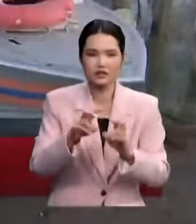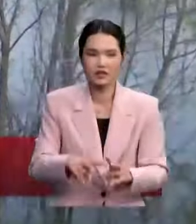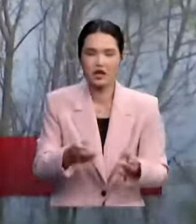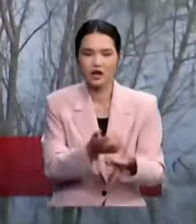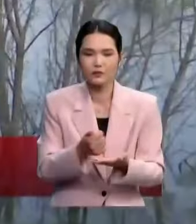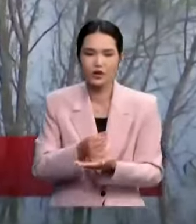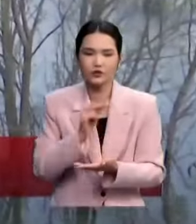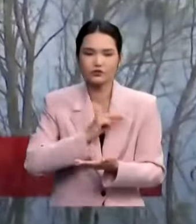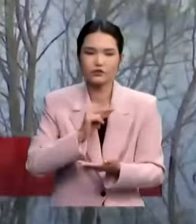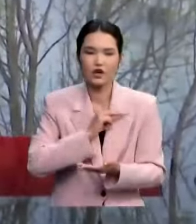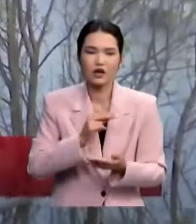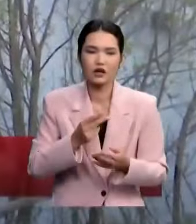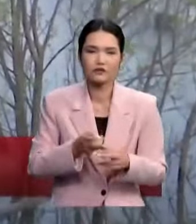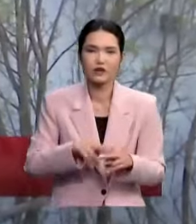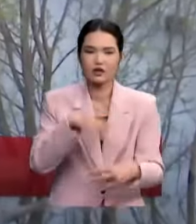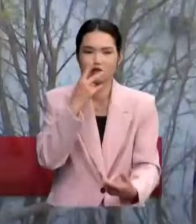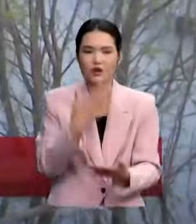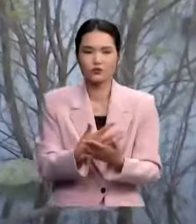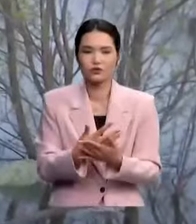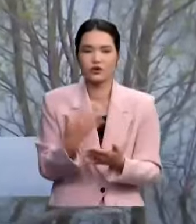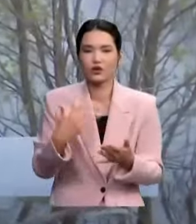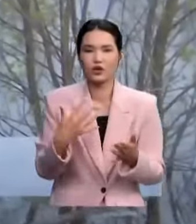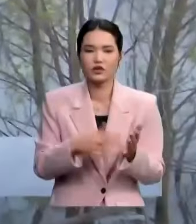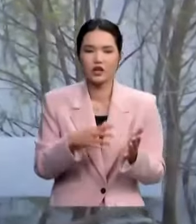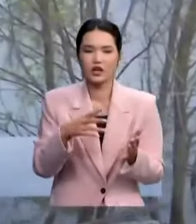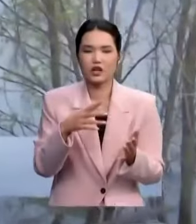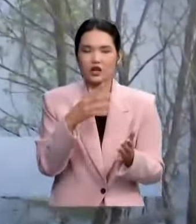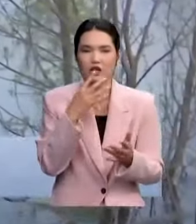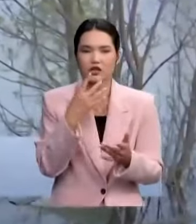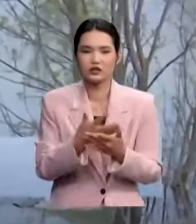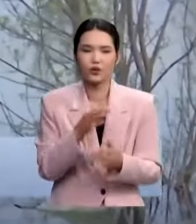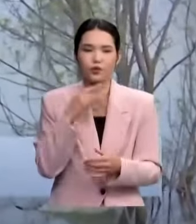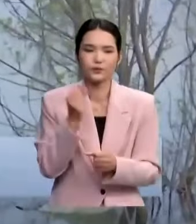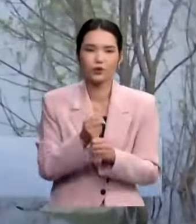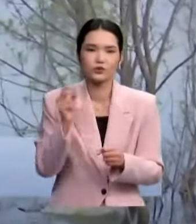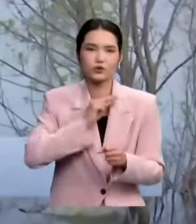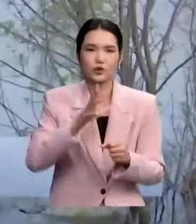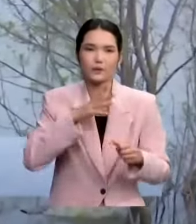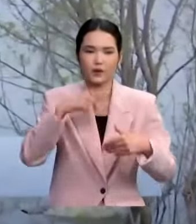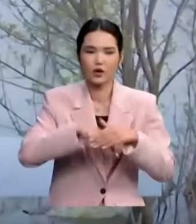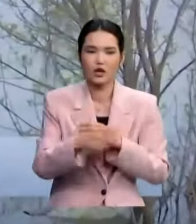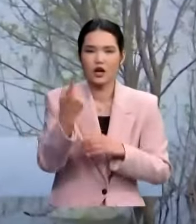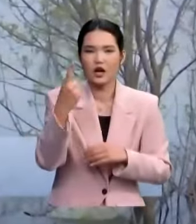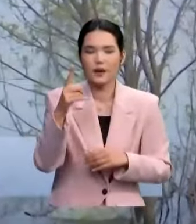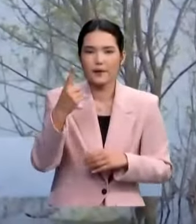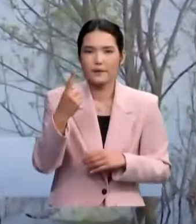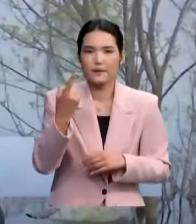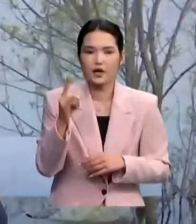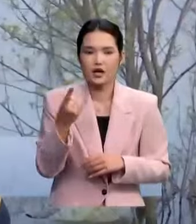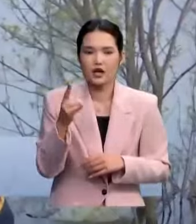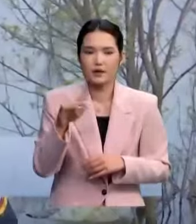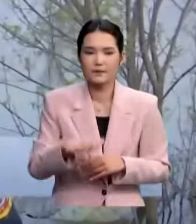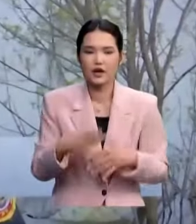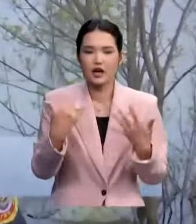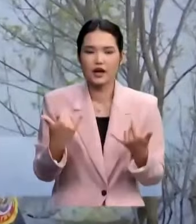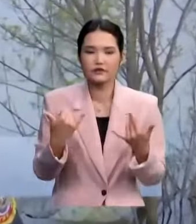жүр. Бұл жерде шамамен 58 шақты адамды эвакуация жасадық. Соның ішінде бір бала.